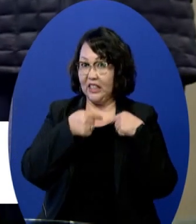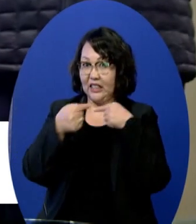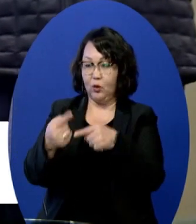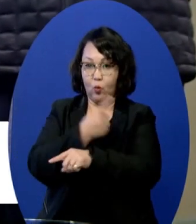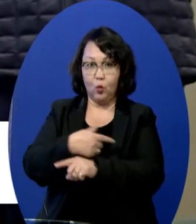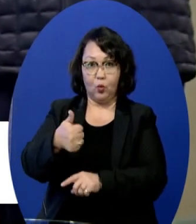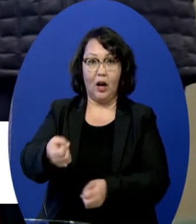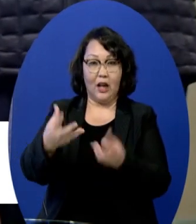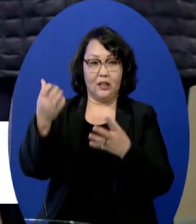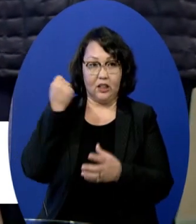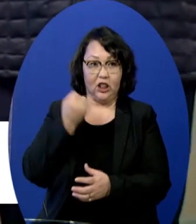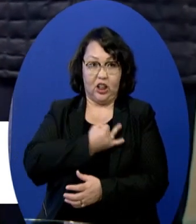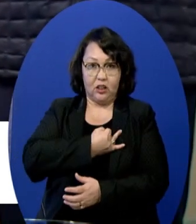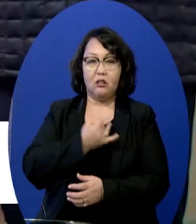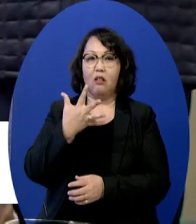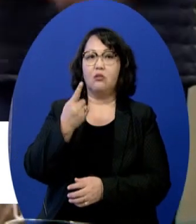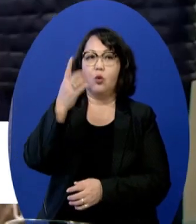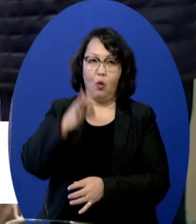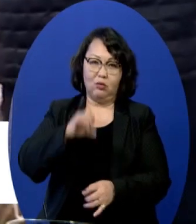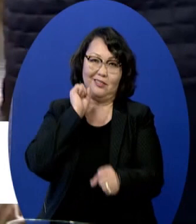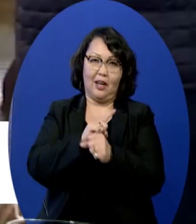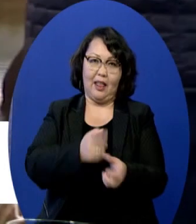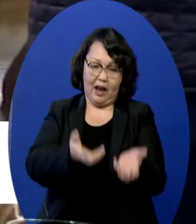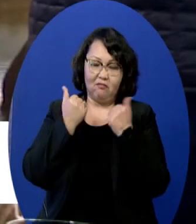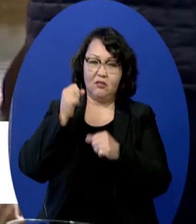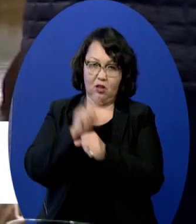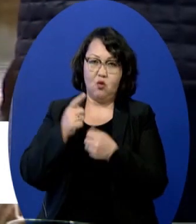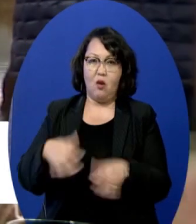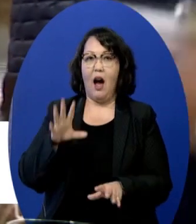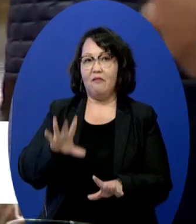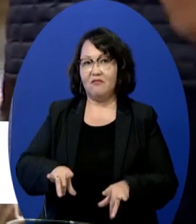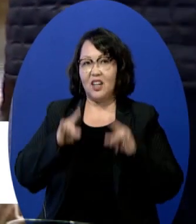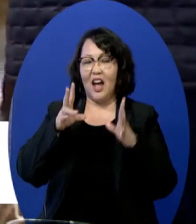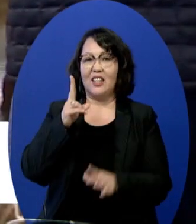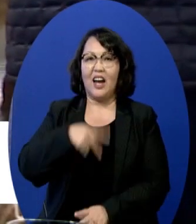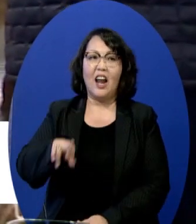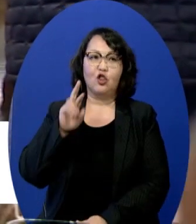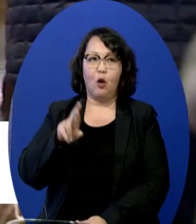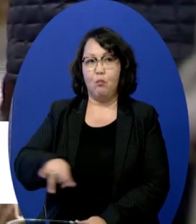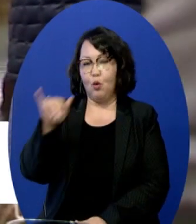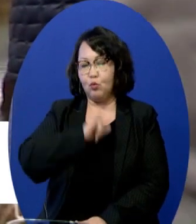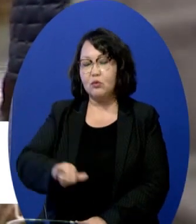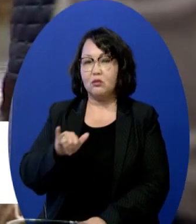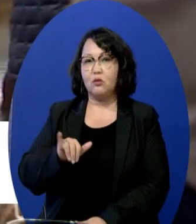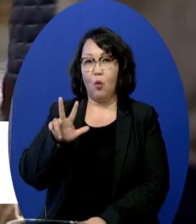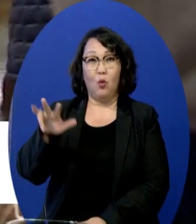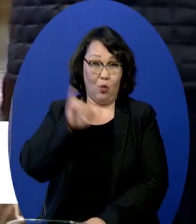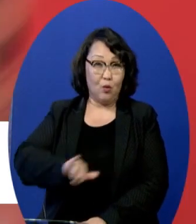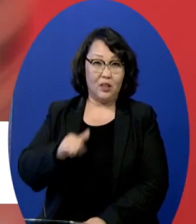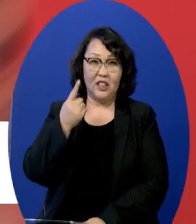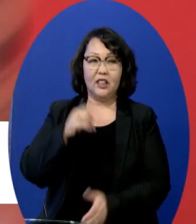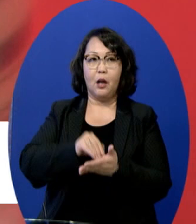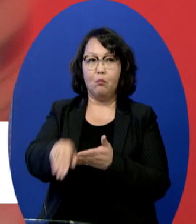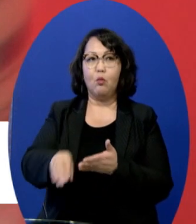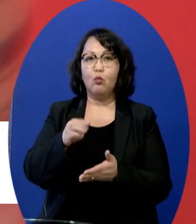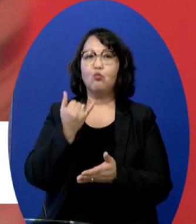51 орчим хувийг хэдийн захиалаад байна. Мөн Австрали, Канада, Япон гэсэн одоо 3 улсад л гэхэд нийтдээ 1 тэрбум тун